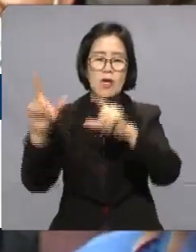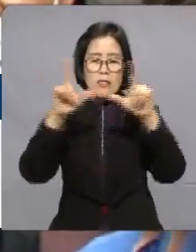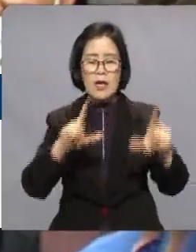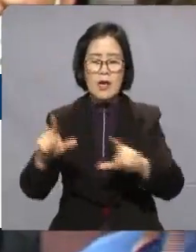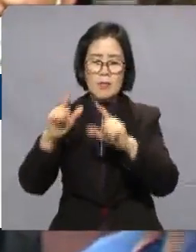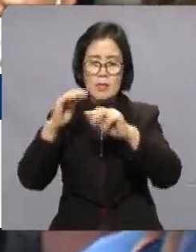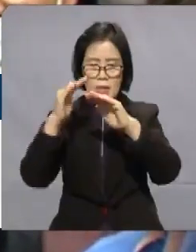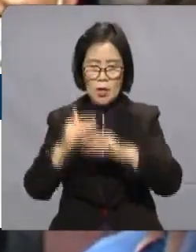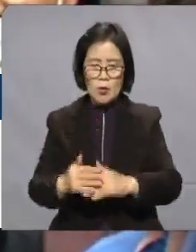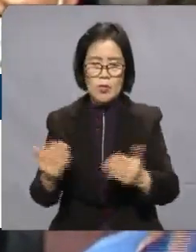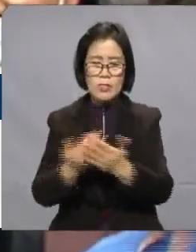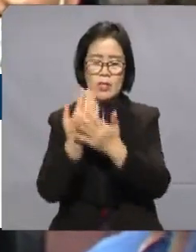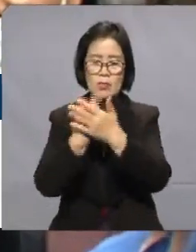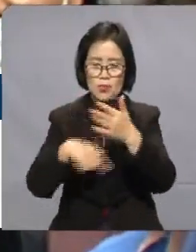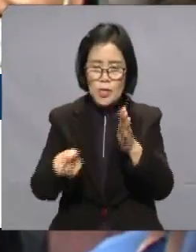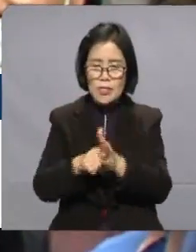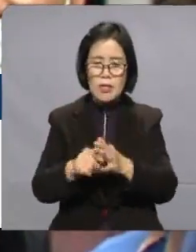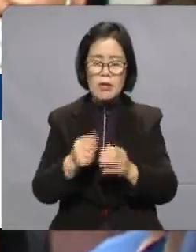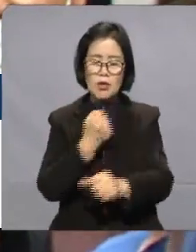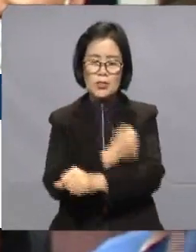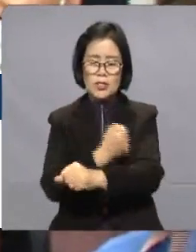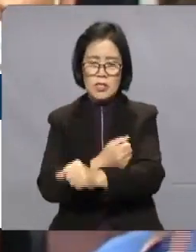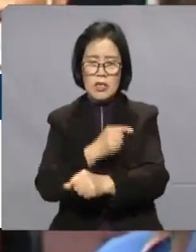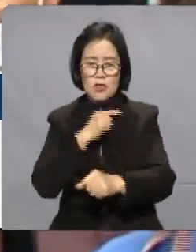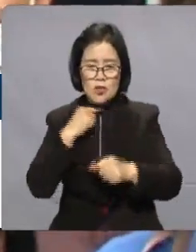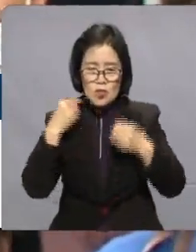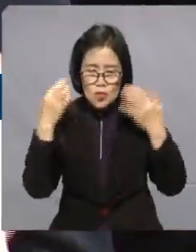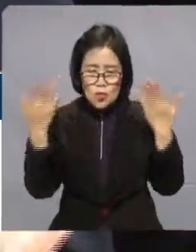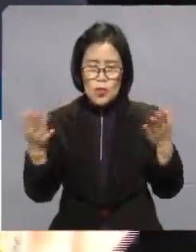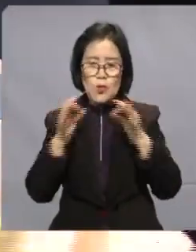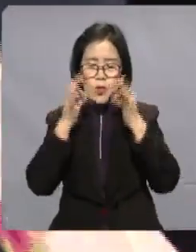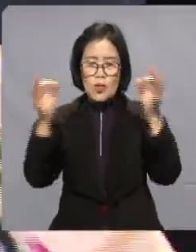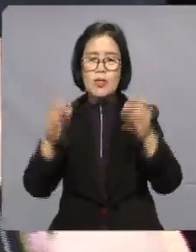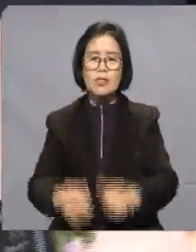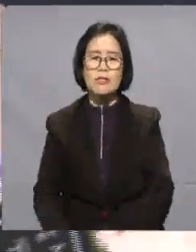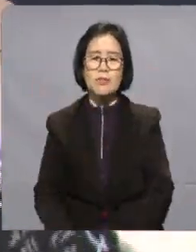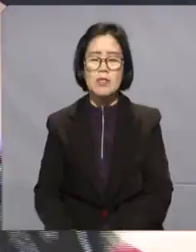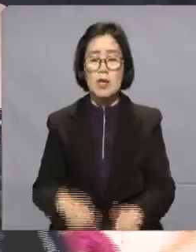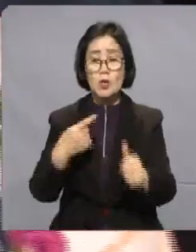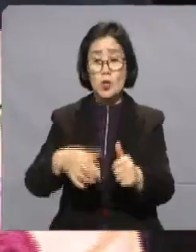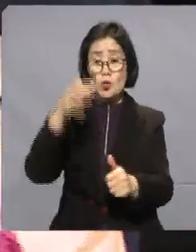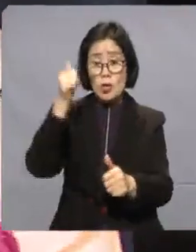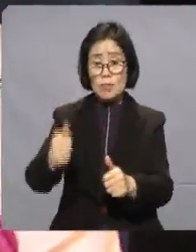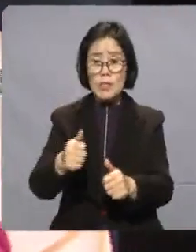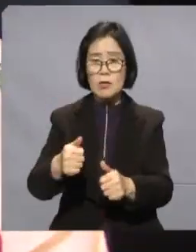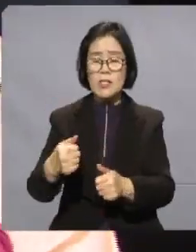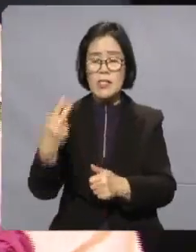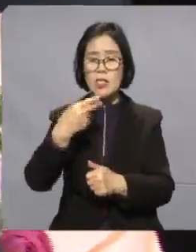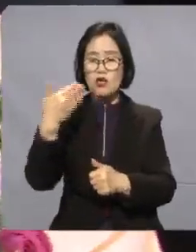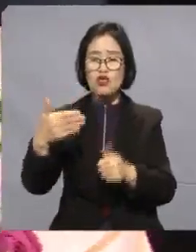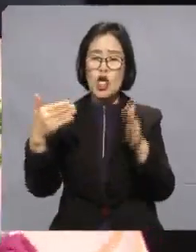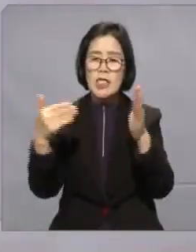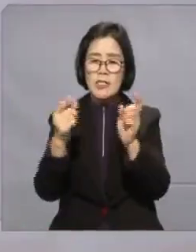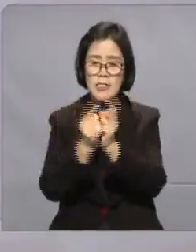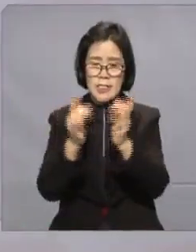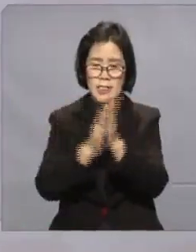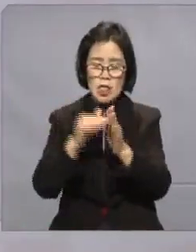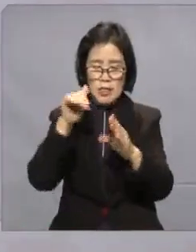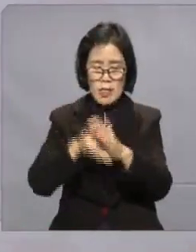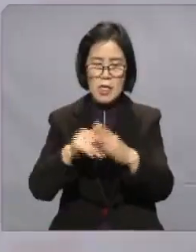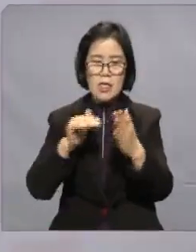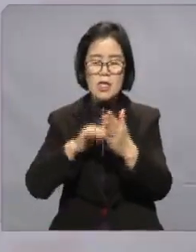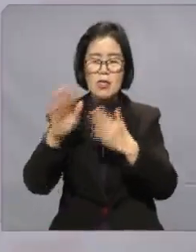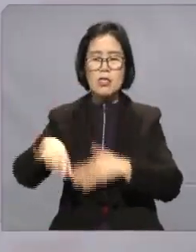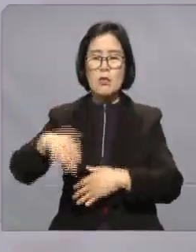위해 향상을 위해서 헌신하고 노력하겠습니다. 교육감 선거에선 2009년 직선제 전환 이후 첫